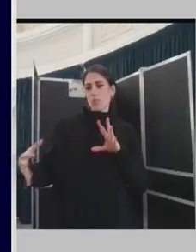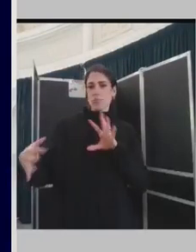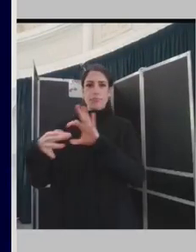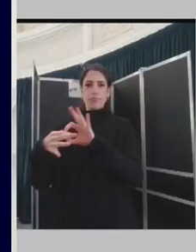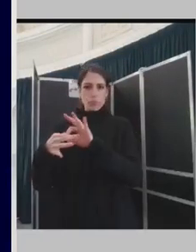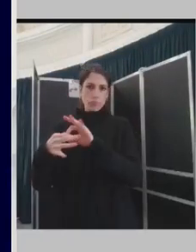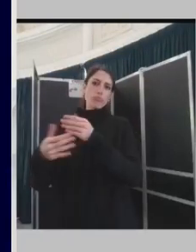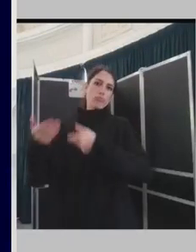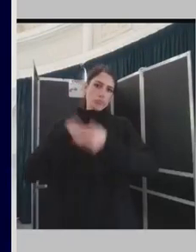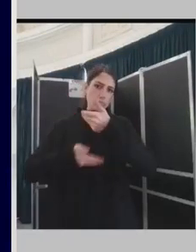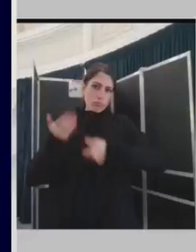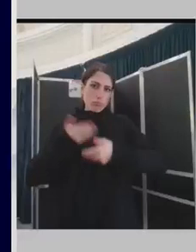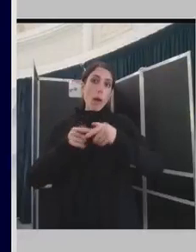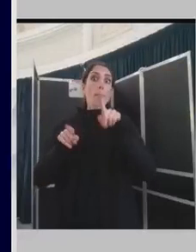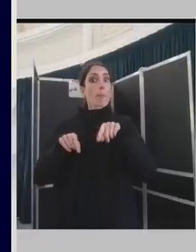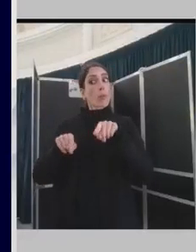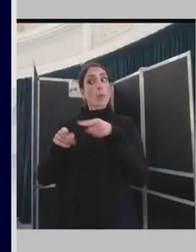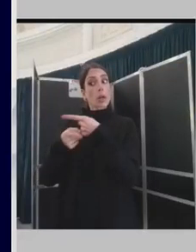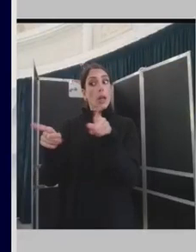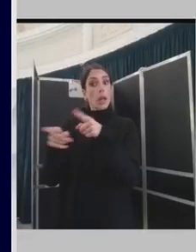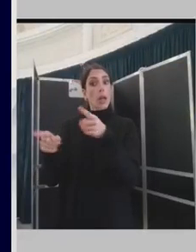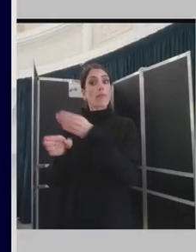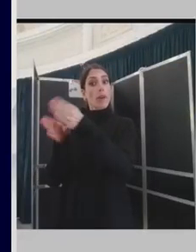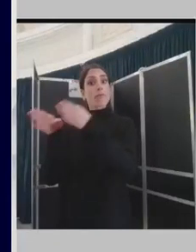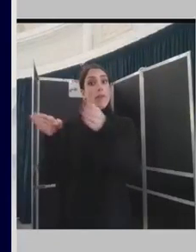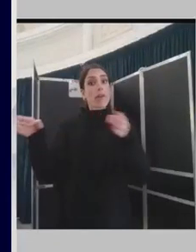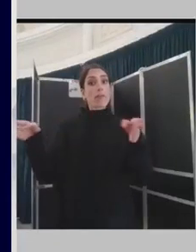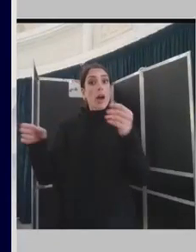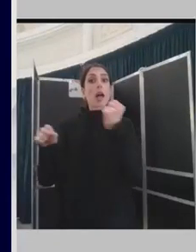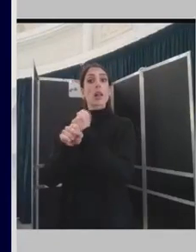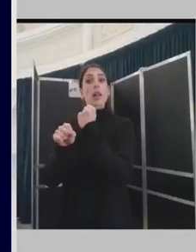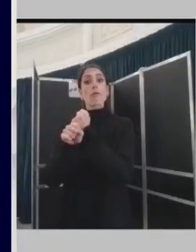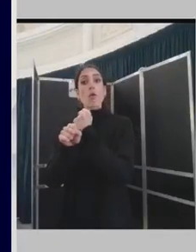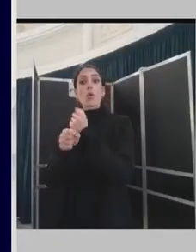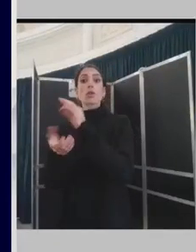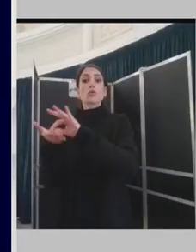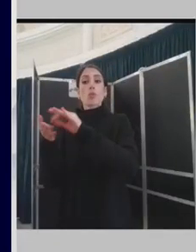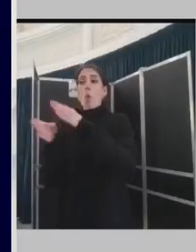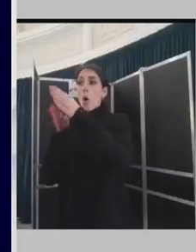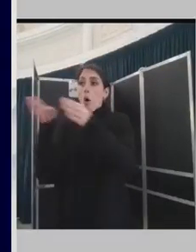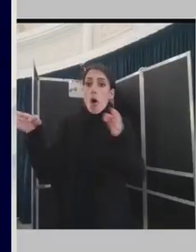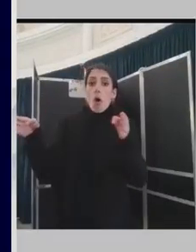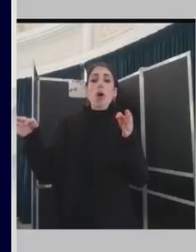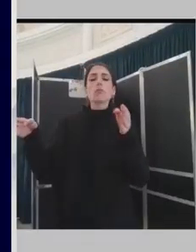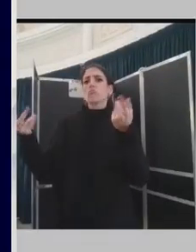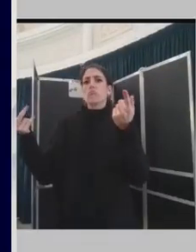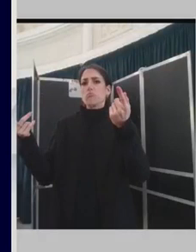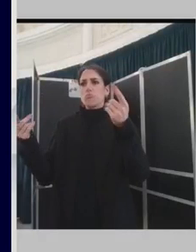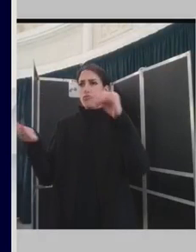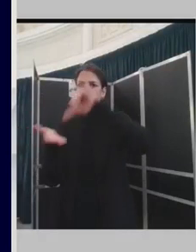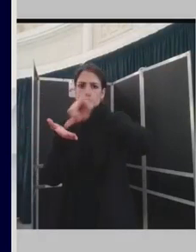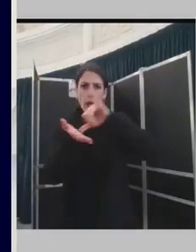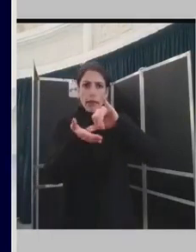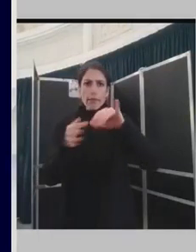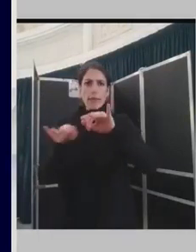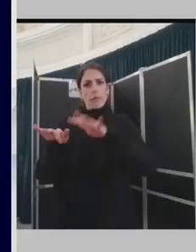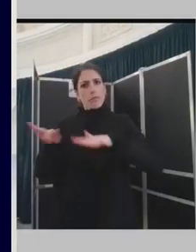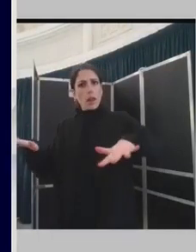di quartiere. Però poter dire che oggi nel nono municipio la cultura del soccorso